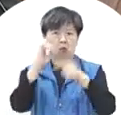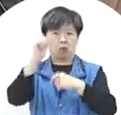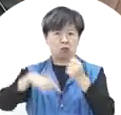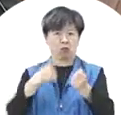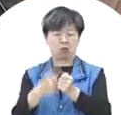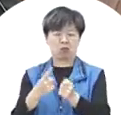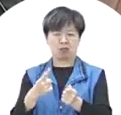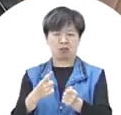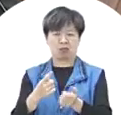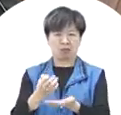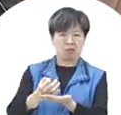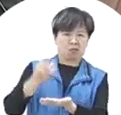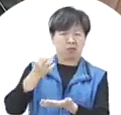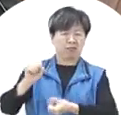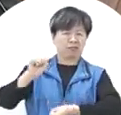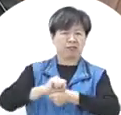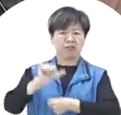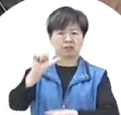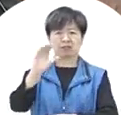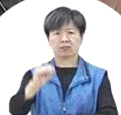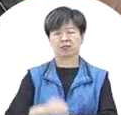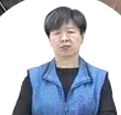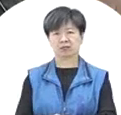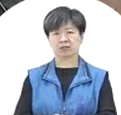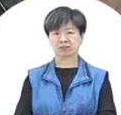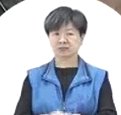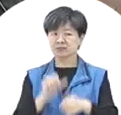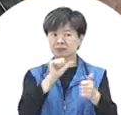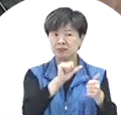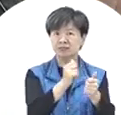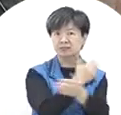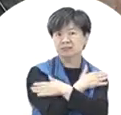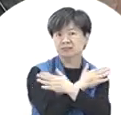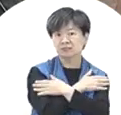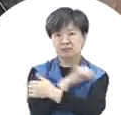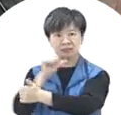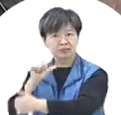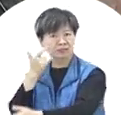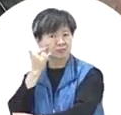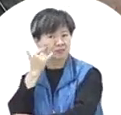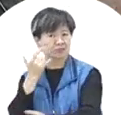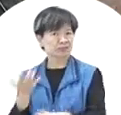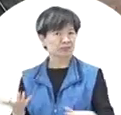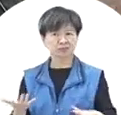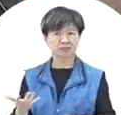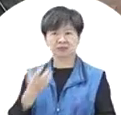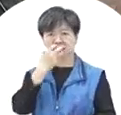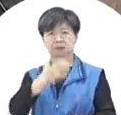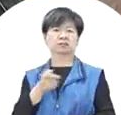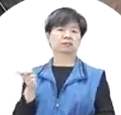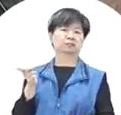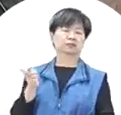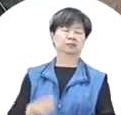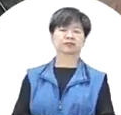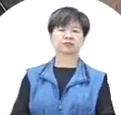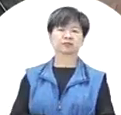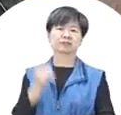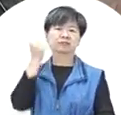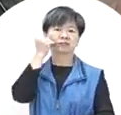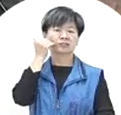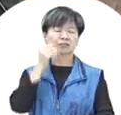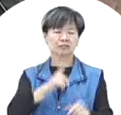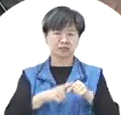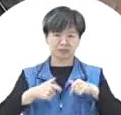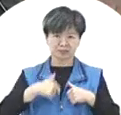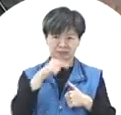花5万块钱，到底是惩罚这个业者还是惩罚家长？然后呢，如果托婴中心或者幼